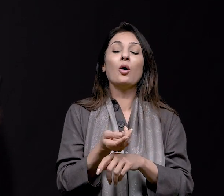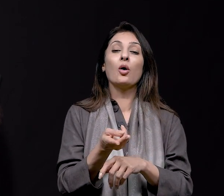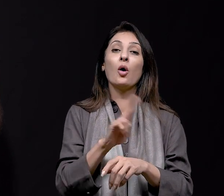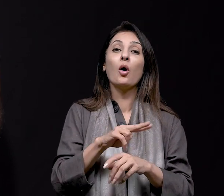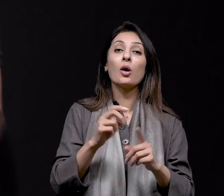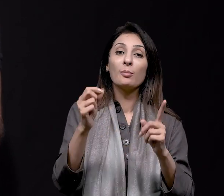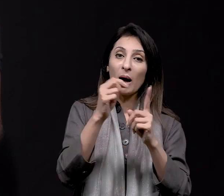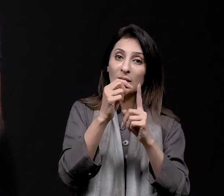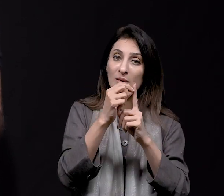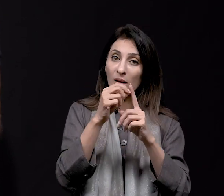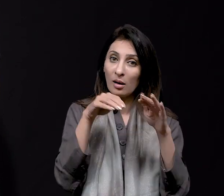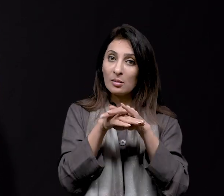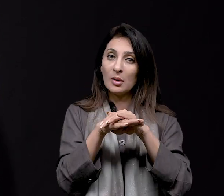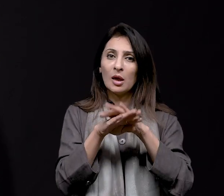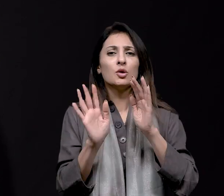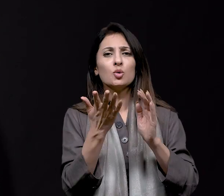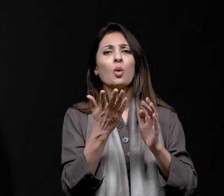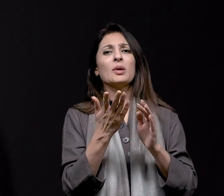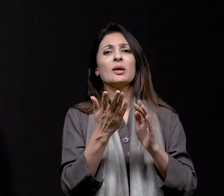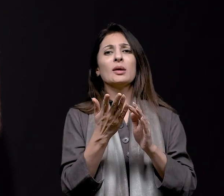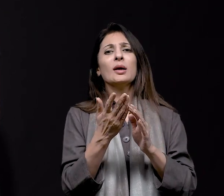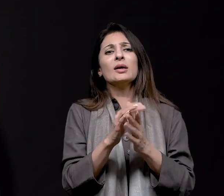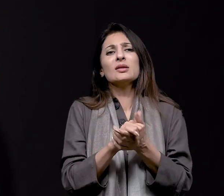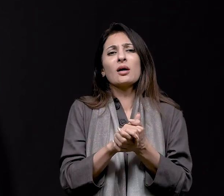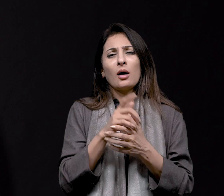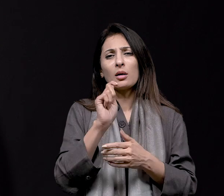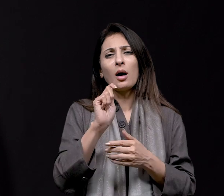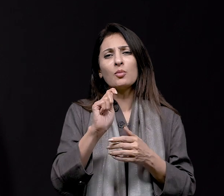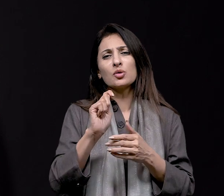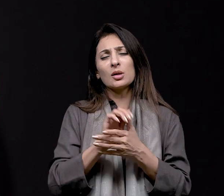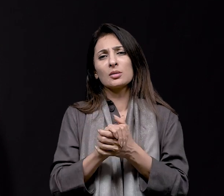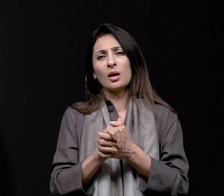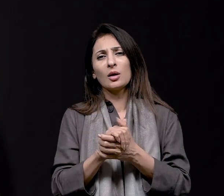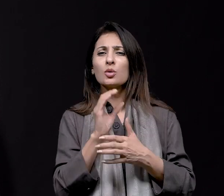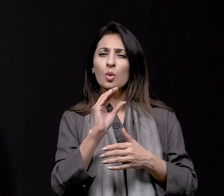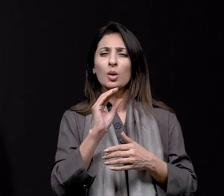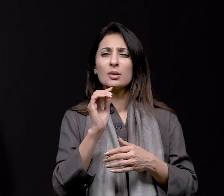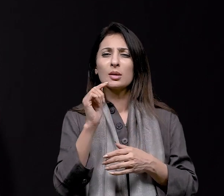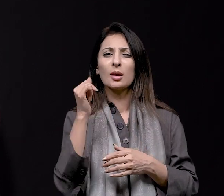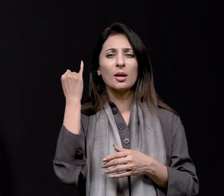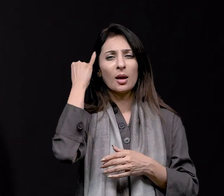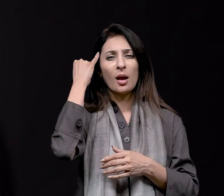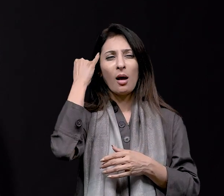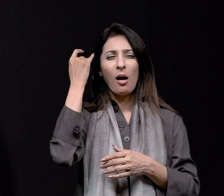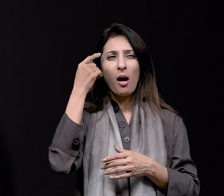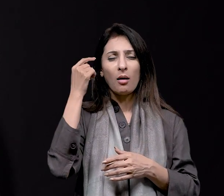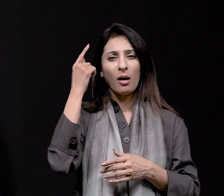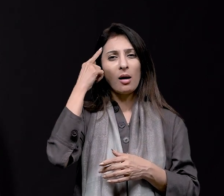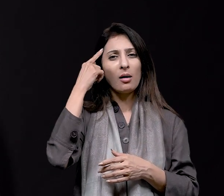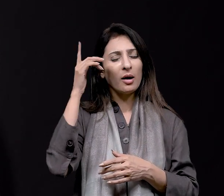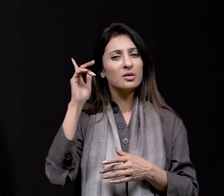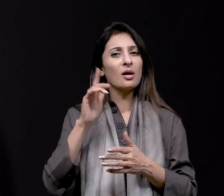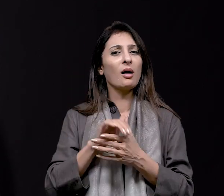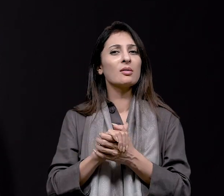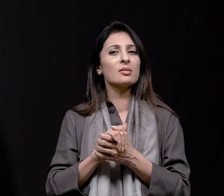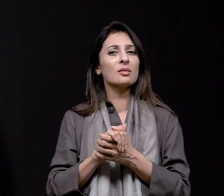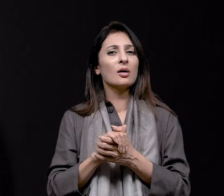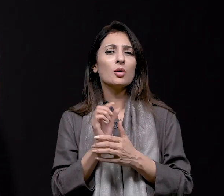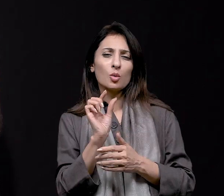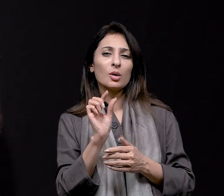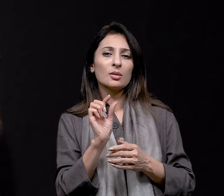کی پاکستان کے لیے افیکٹو اپروچز ہو سکتی ہیں ٹو ڈیل وتھ کلائمیٹ چینج, اس کے بارے میں کچھ آئیڈیاز